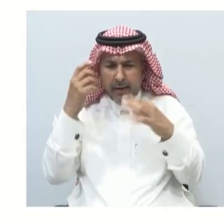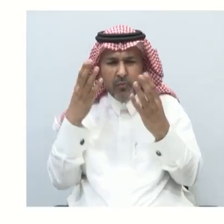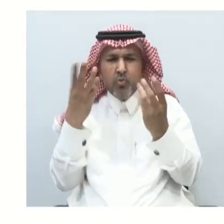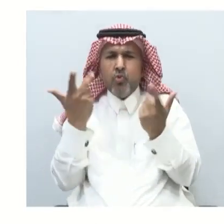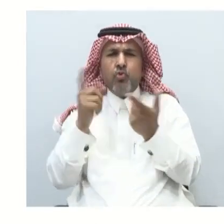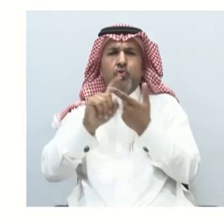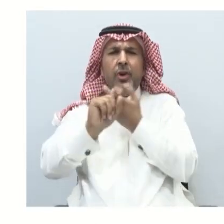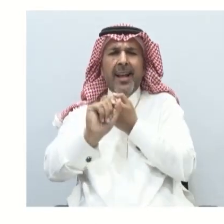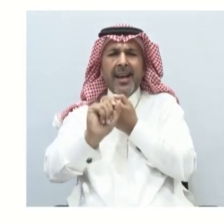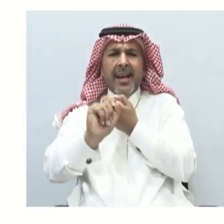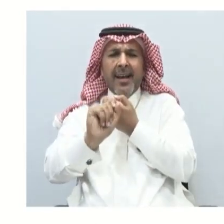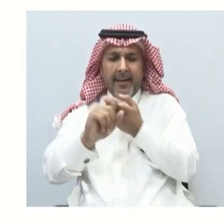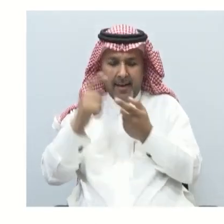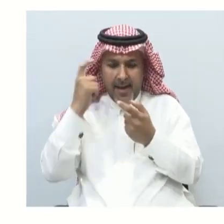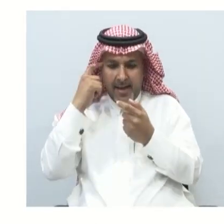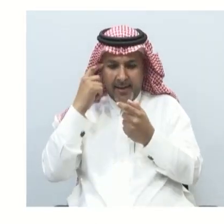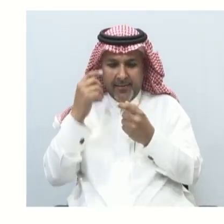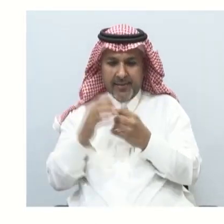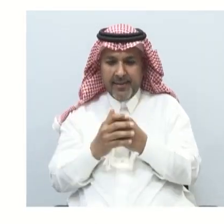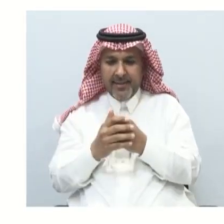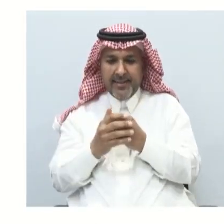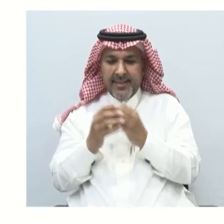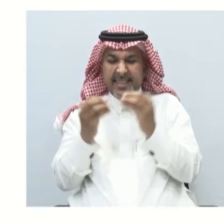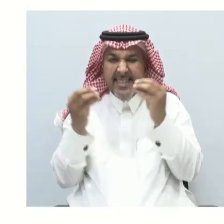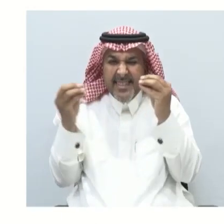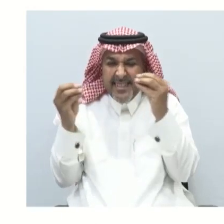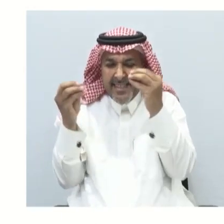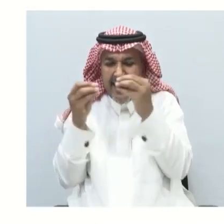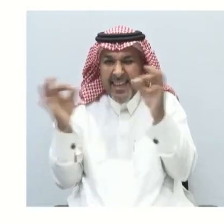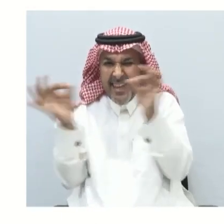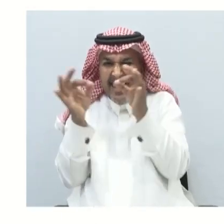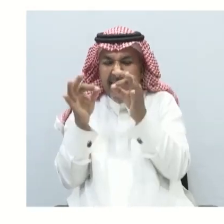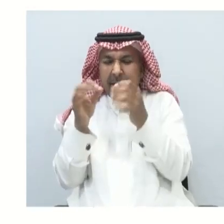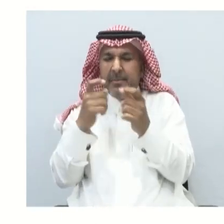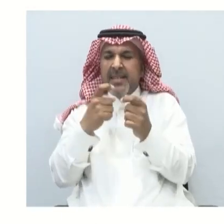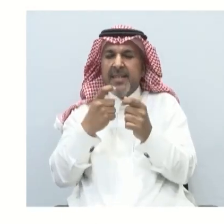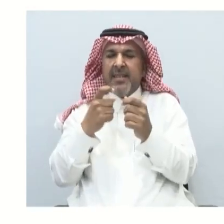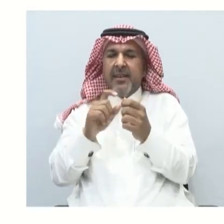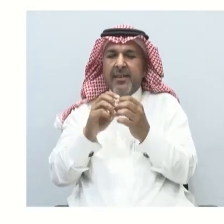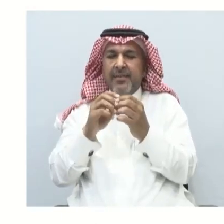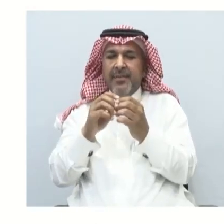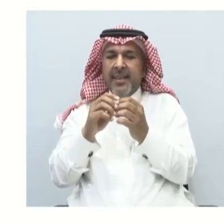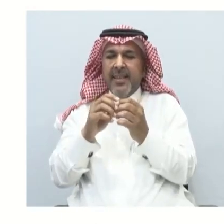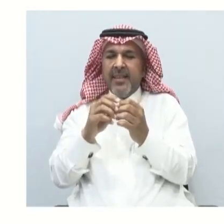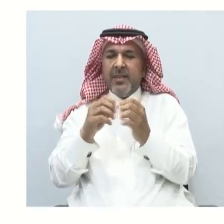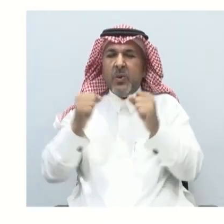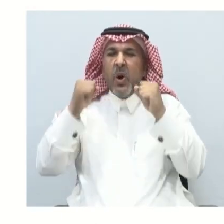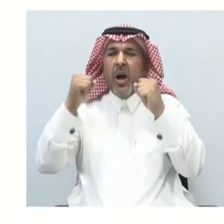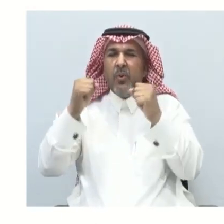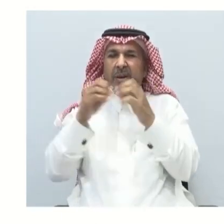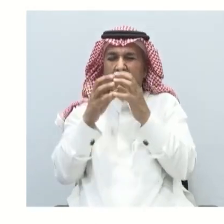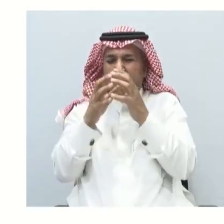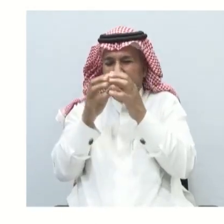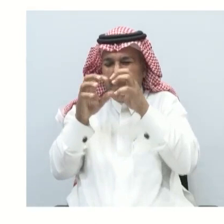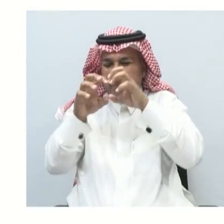بهذا الشكل حيكون تام اذا كانت متفرقه شوي يمين ويسار يعتبر قوي اذا ابتعدت اكثر يصير متوسط اذا